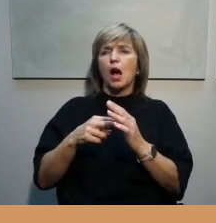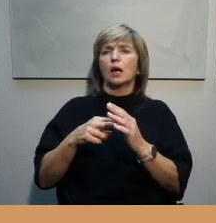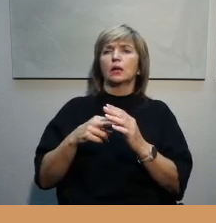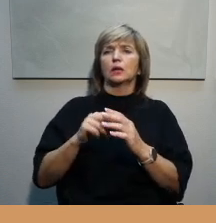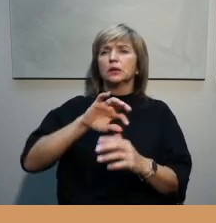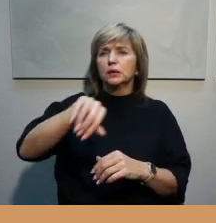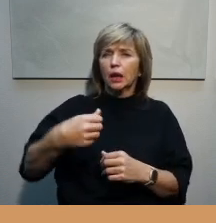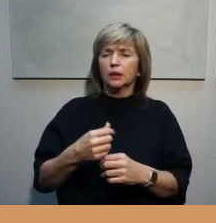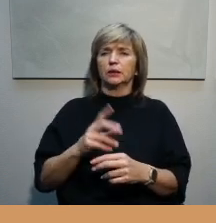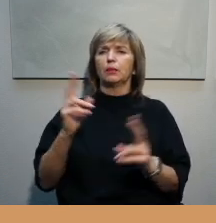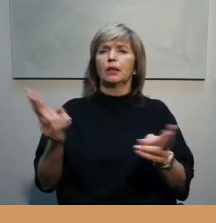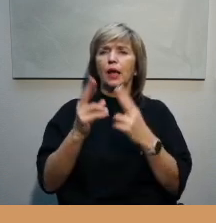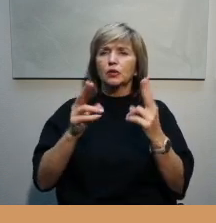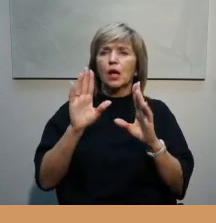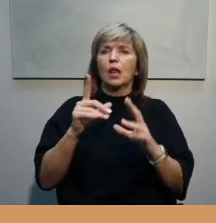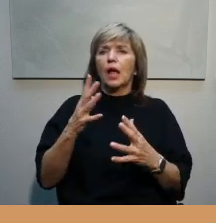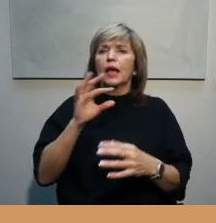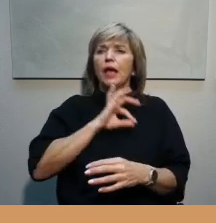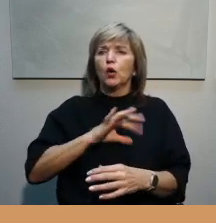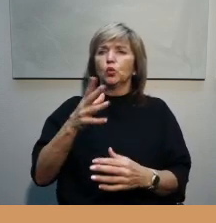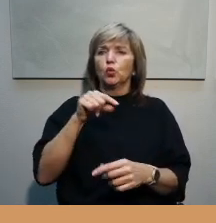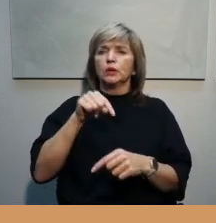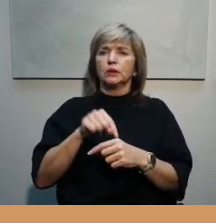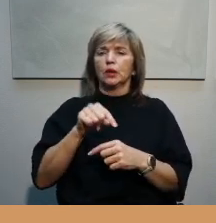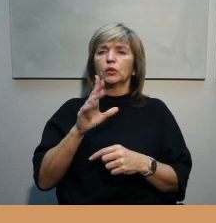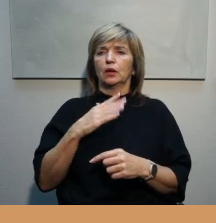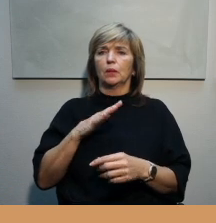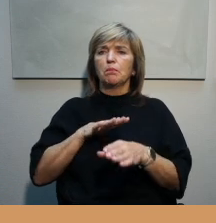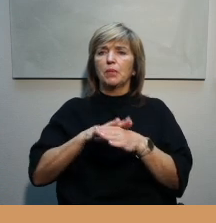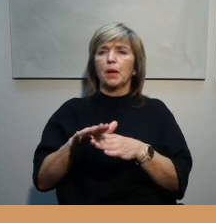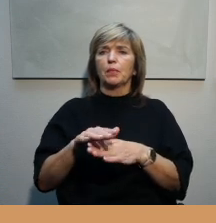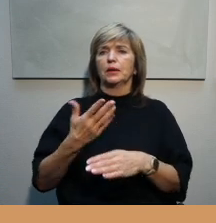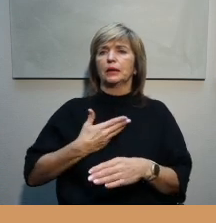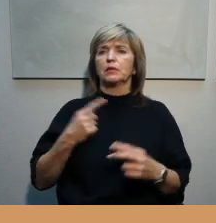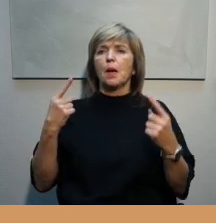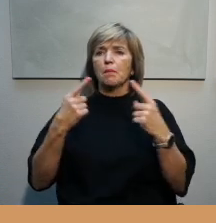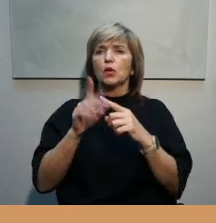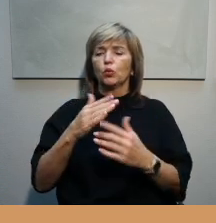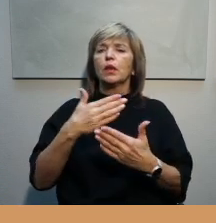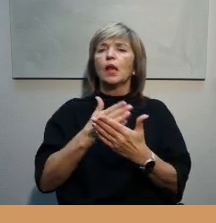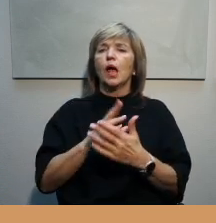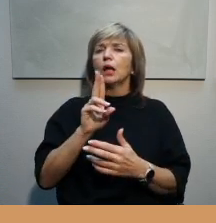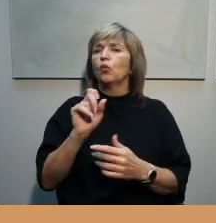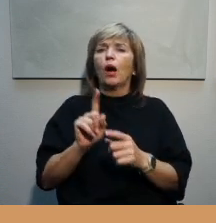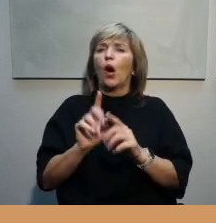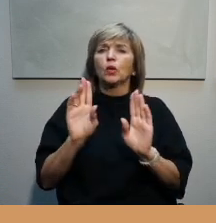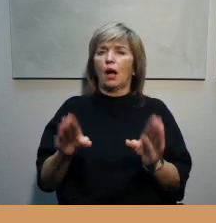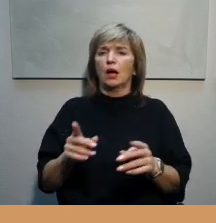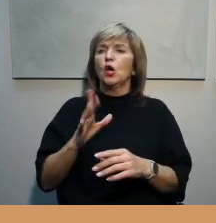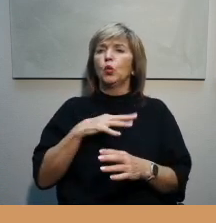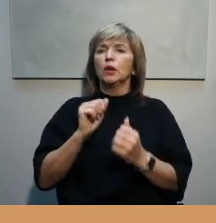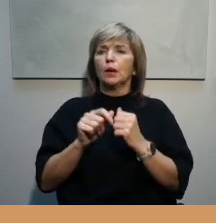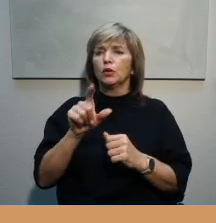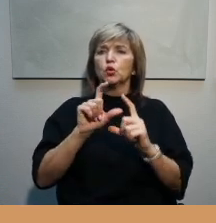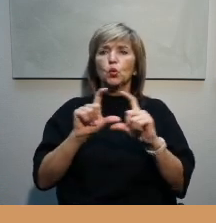kādu dedzināšanu, lai būtu iegūtu šo te sajūtu, piepildīt dzīves mērķi, būt daļa no kaut kā. Jo ļoti bieži